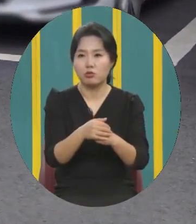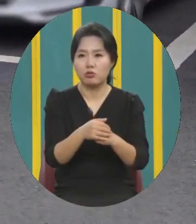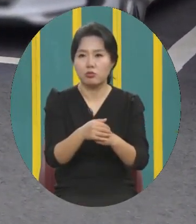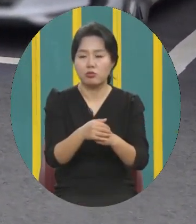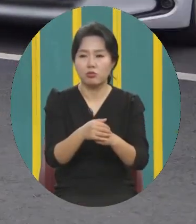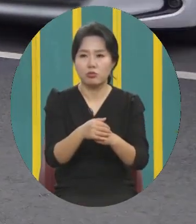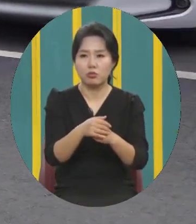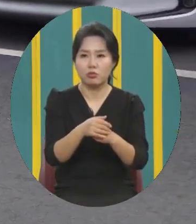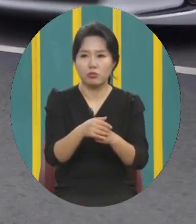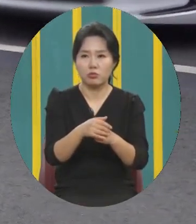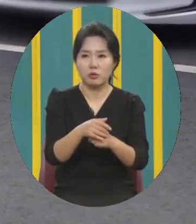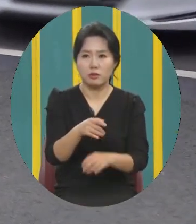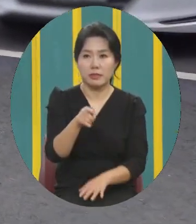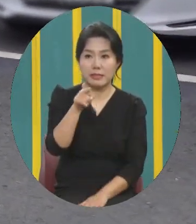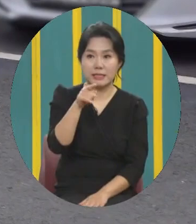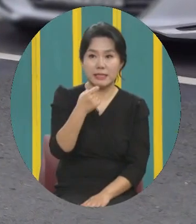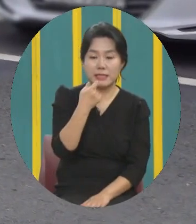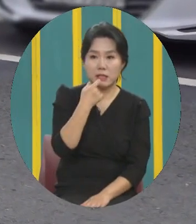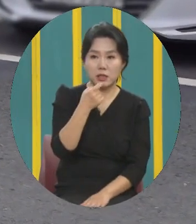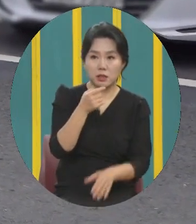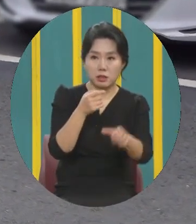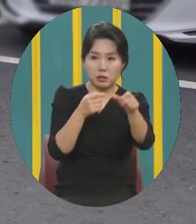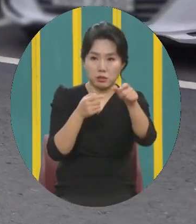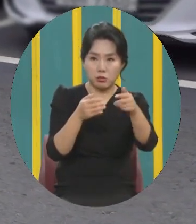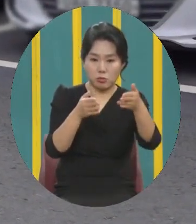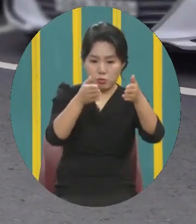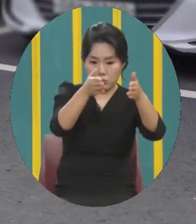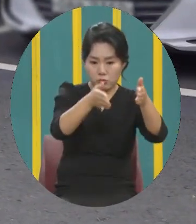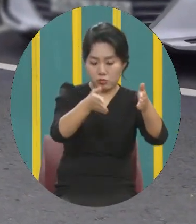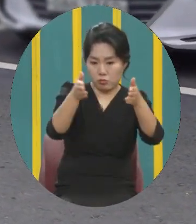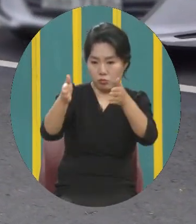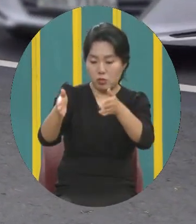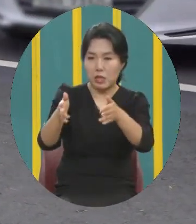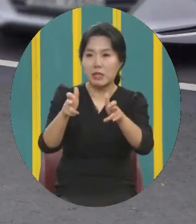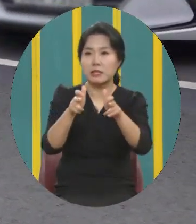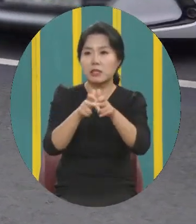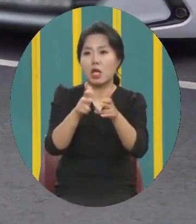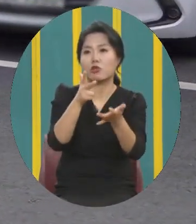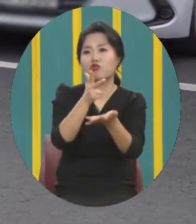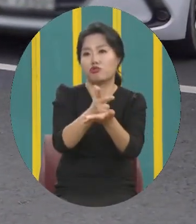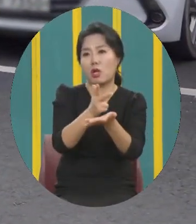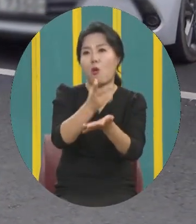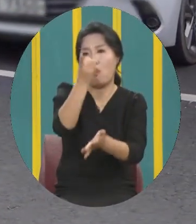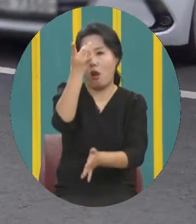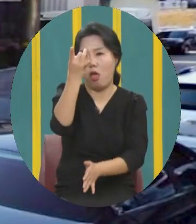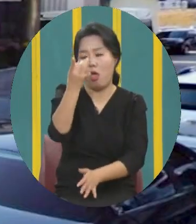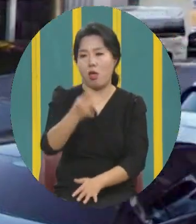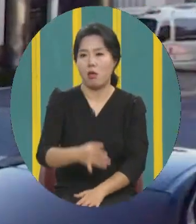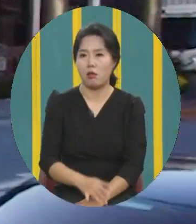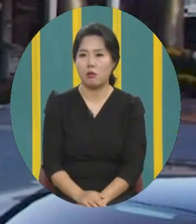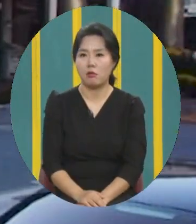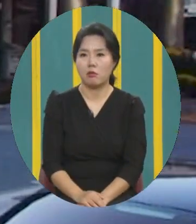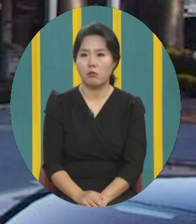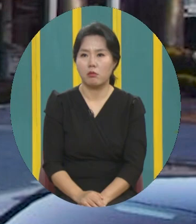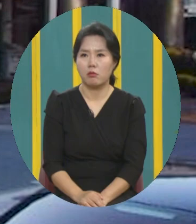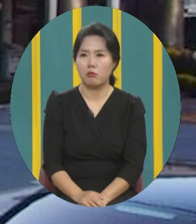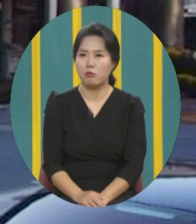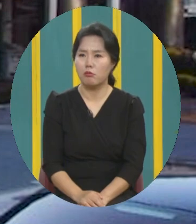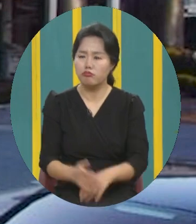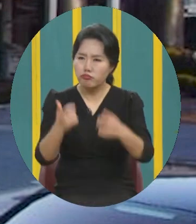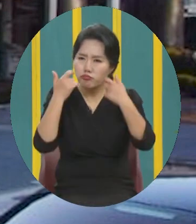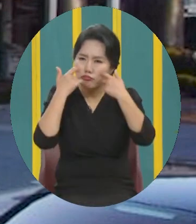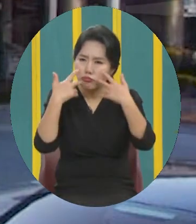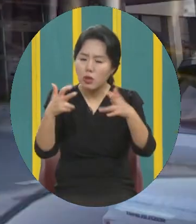번째 면 사이 하얀색 차량 있는 요 차량 정도에 지금 장애인 주차장이 있었어요. 분명